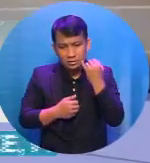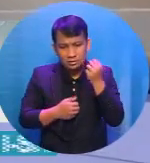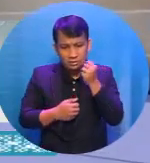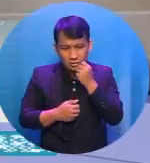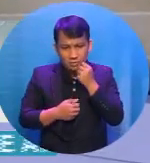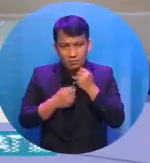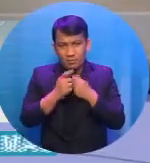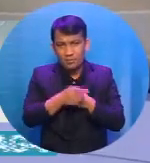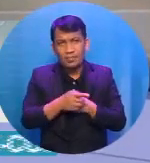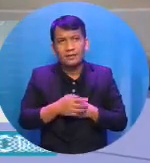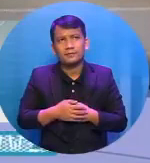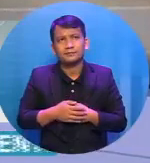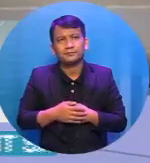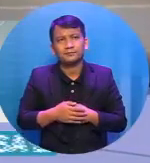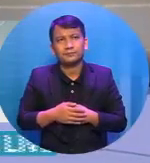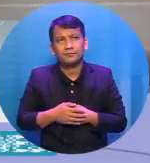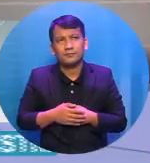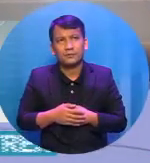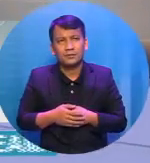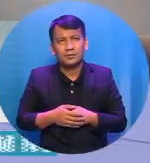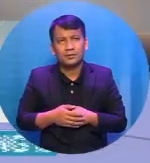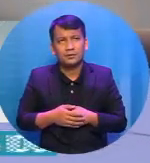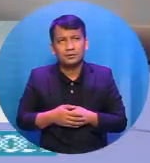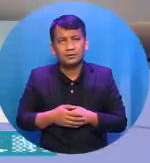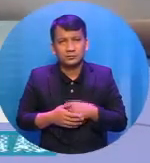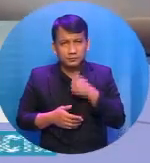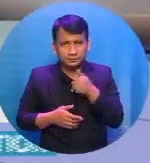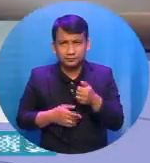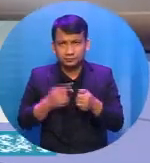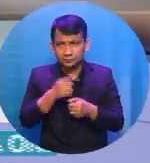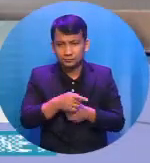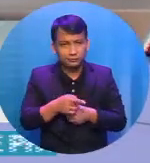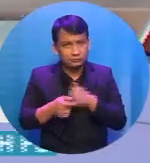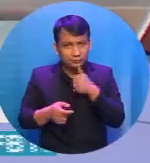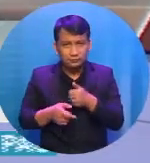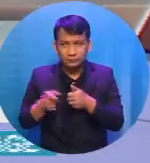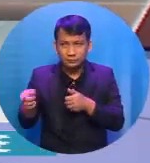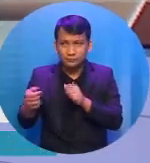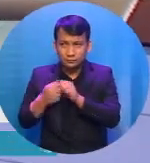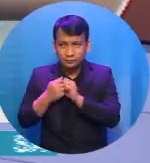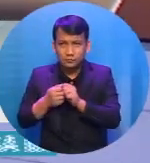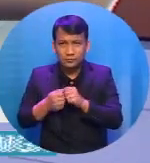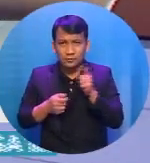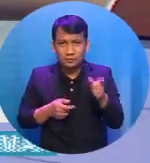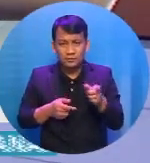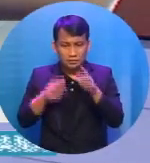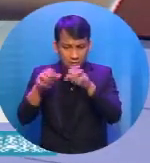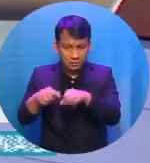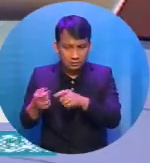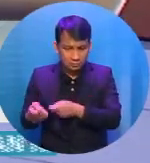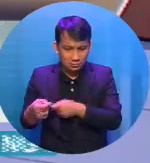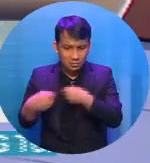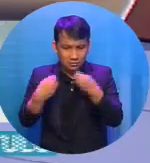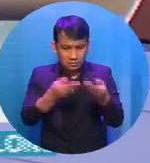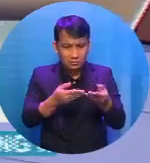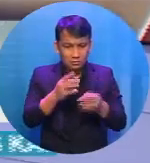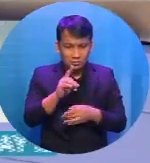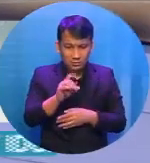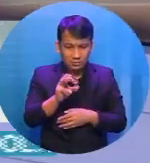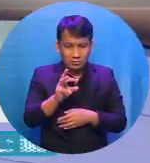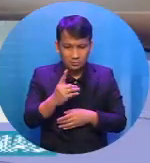Now, kasi kung hindi, mapipilitan kami, kasama si mama mo, ikaw iti-turn over sa DSWD at